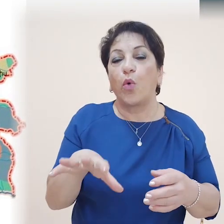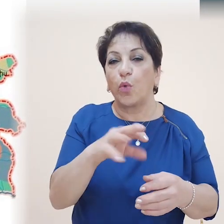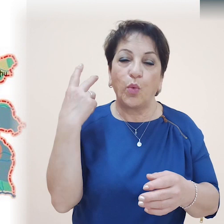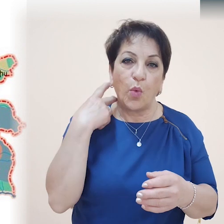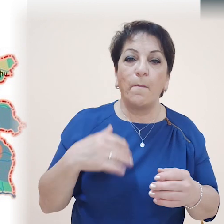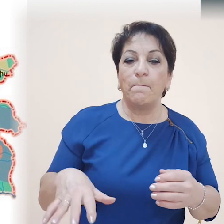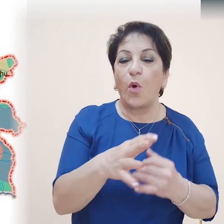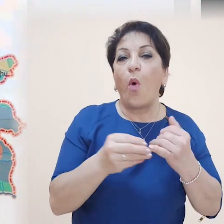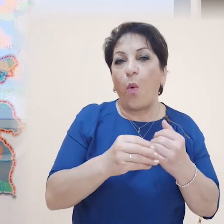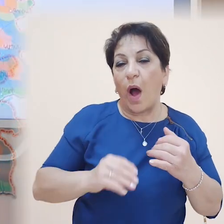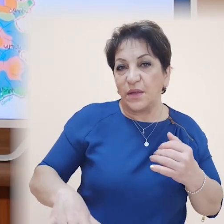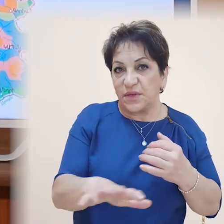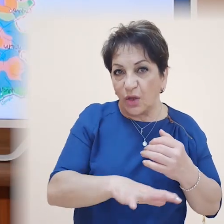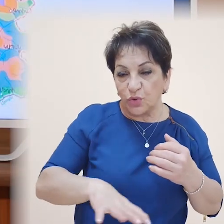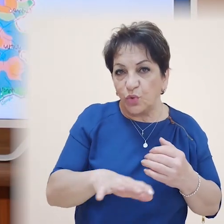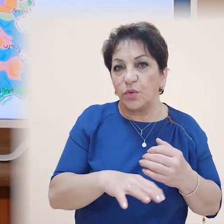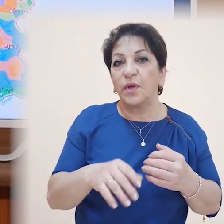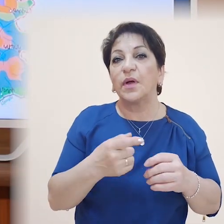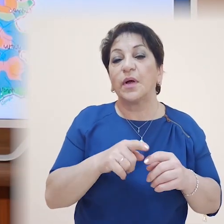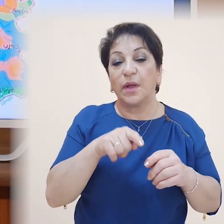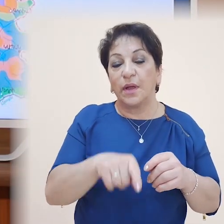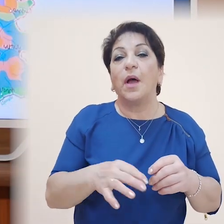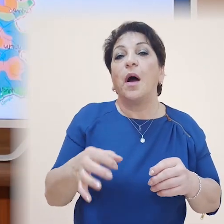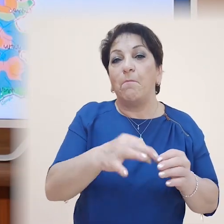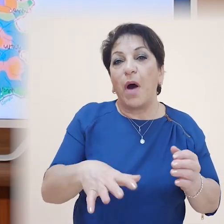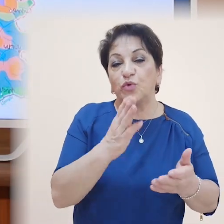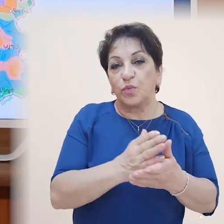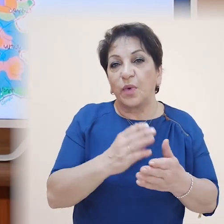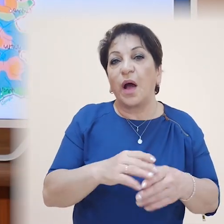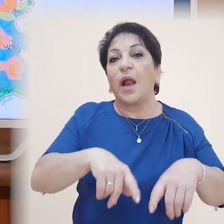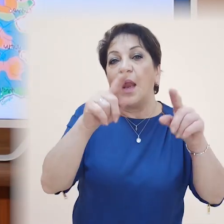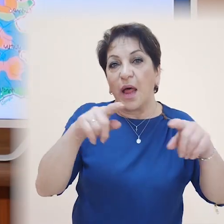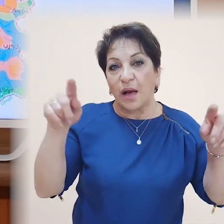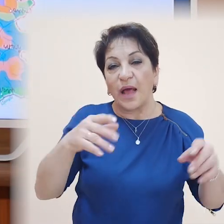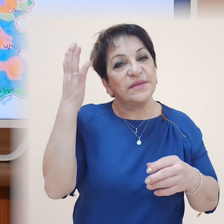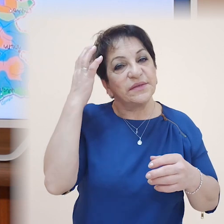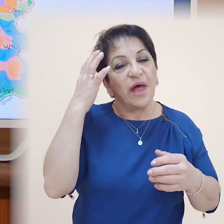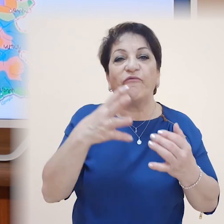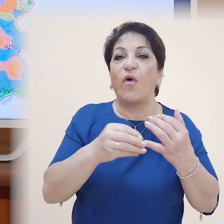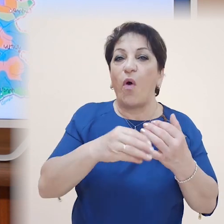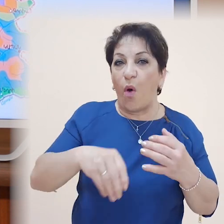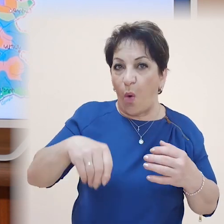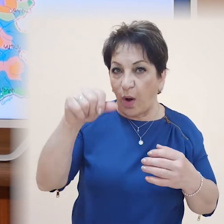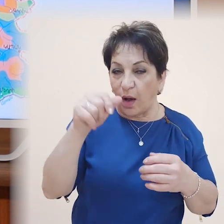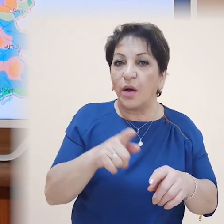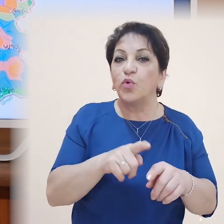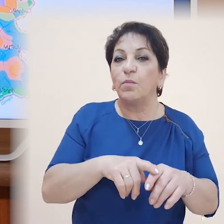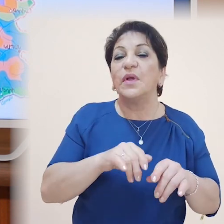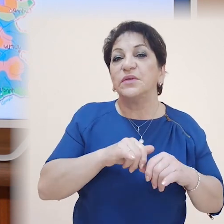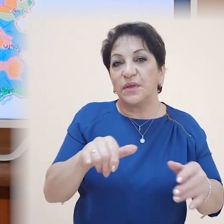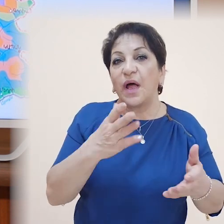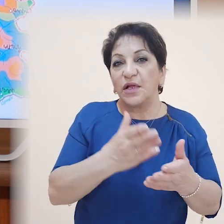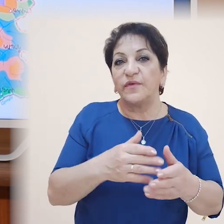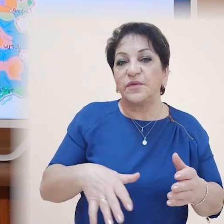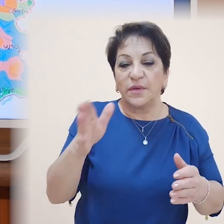մարձի հողային զացկույթը։ Մասնավորապես մարձում տարածված են լերնայի սևահողերը, ինչպես նաև